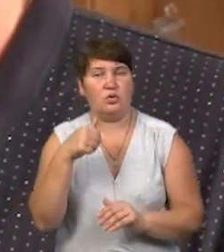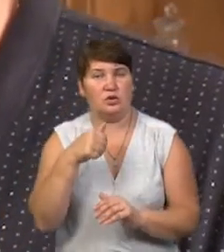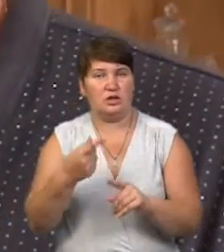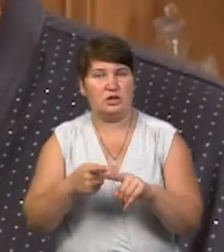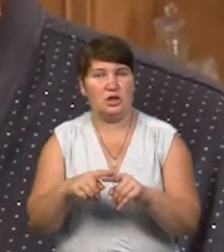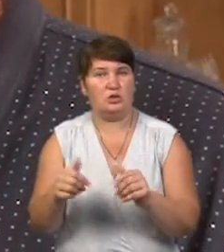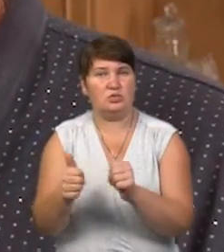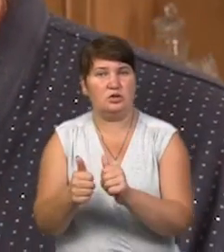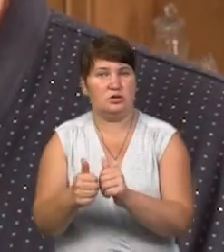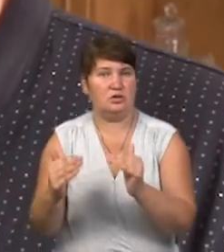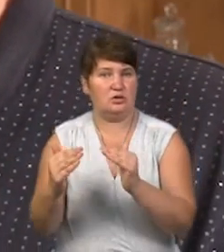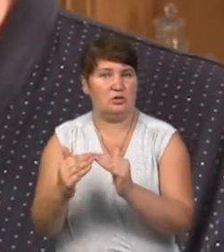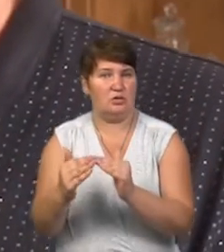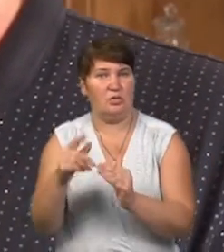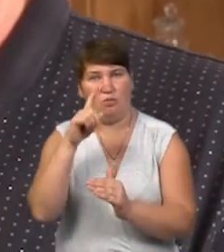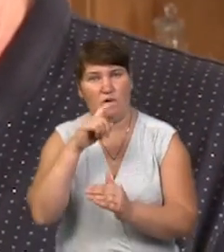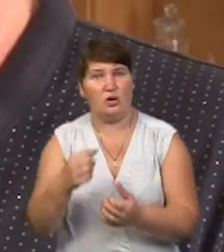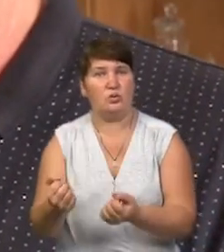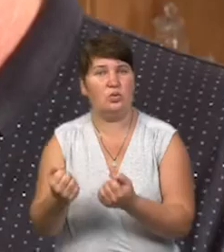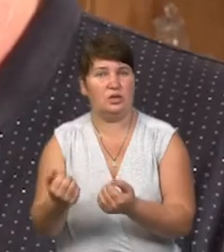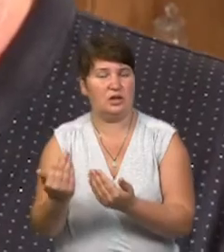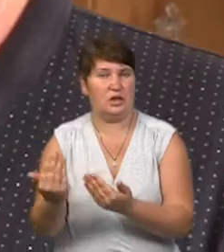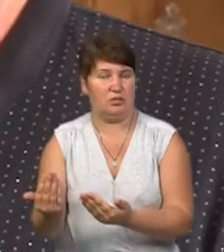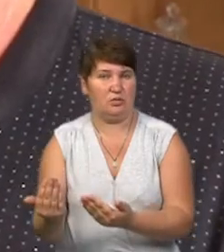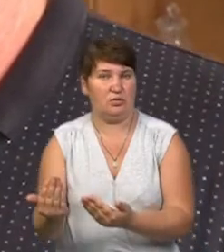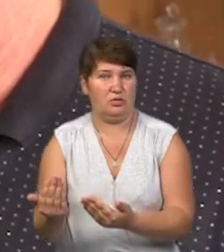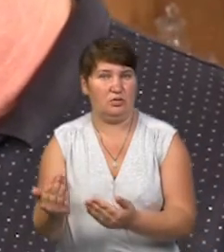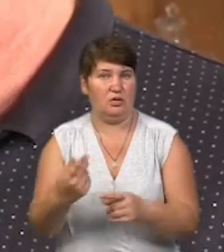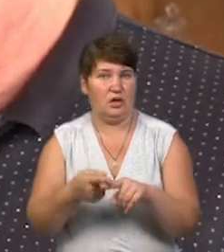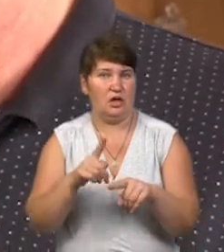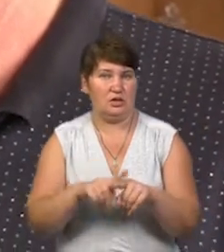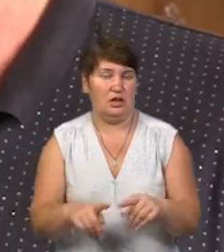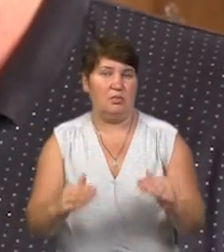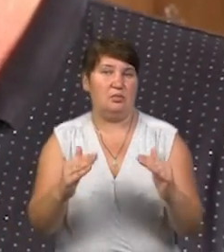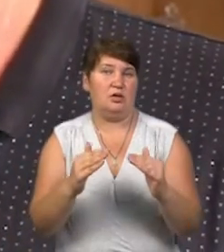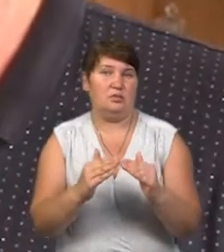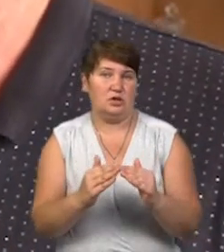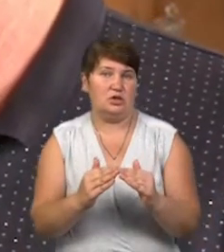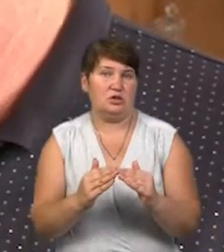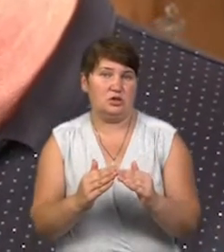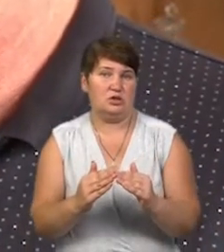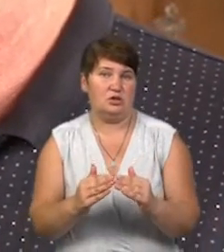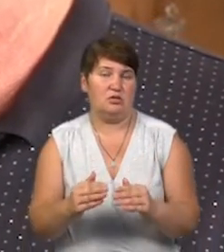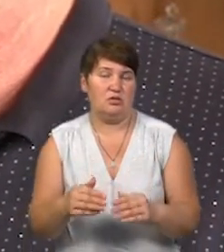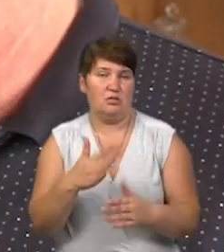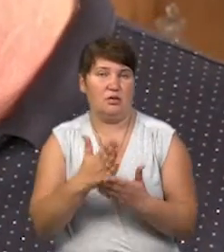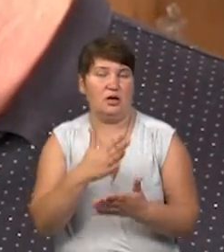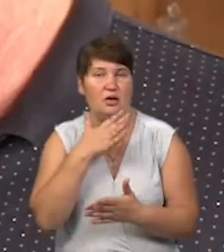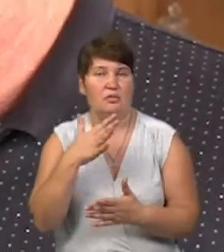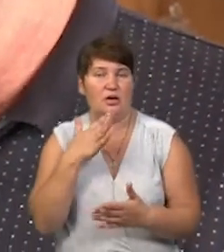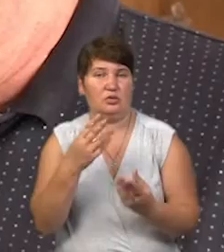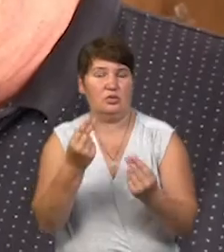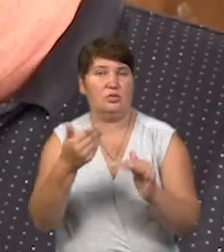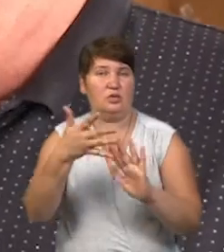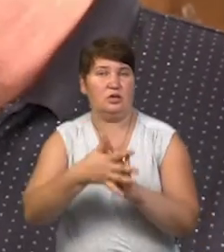отримую це приміщення. Утримання приміщення за бюджетні кошти тягне великих видатків. А